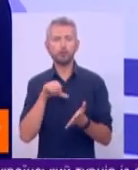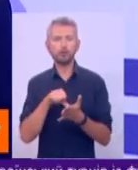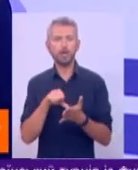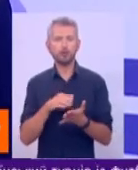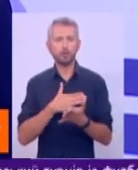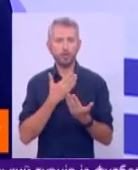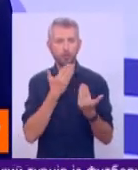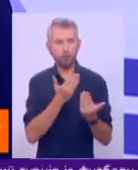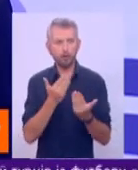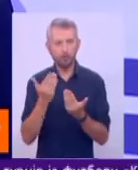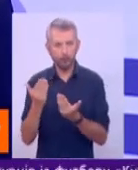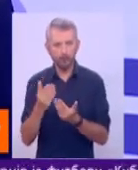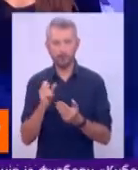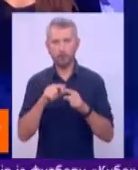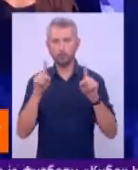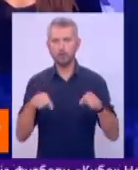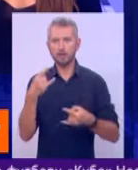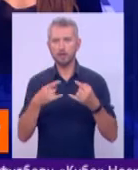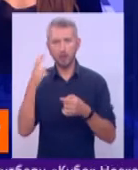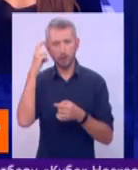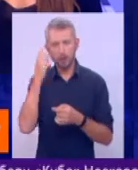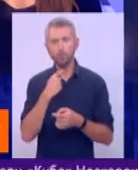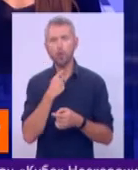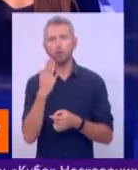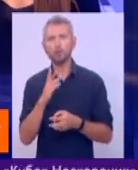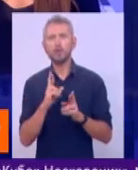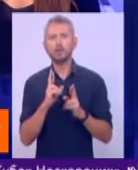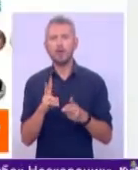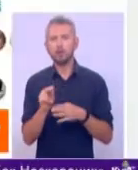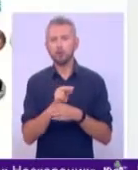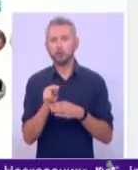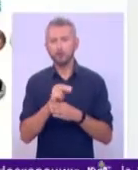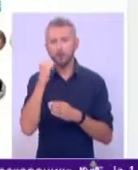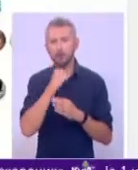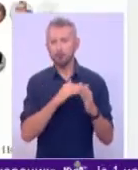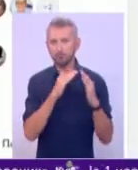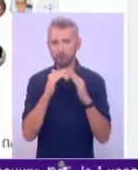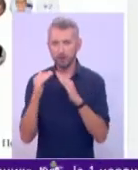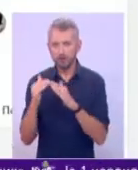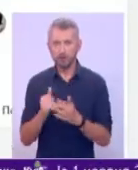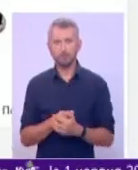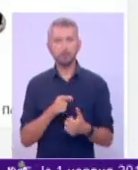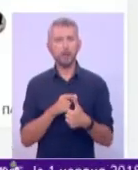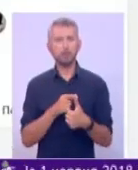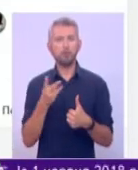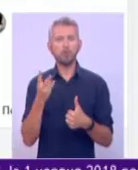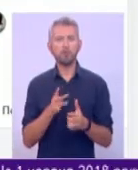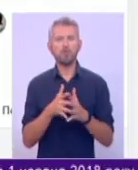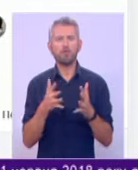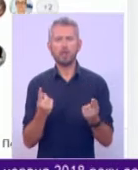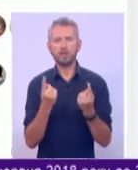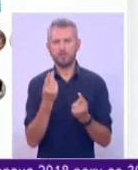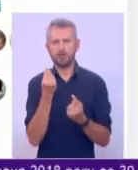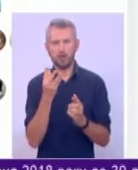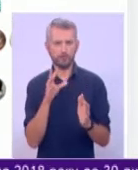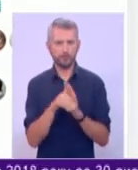учасниками нашого опитування. На сторінці телеканалу «Київ» проголосуйте, як відремонтувати старий житловий фонд. Перший варіант – потрібні